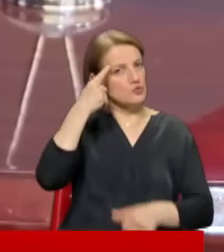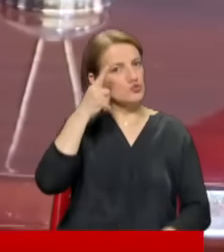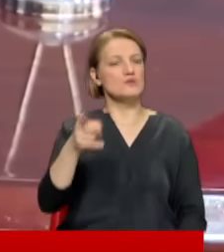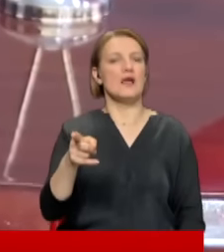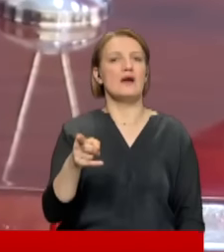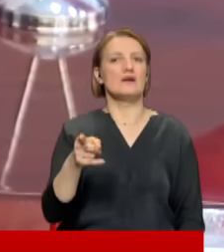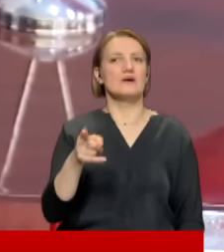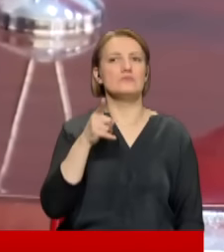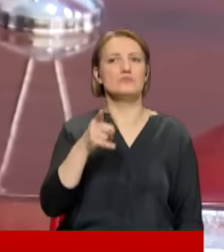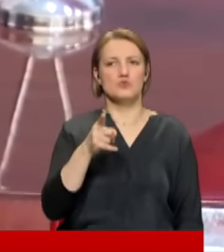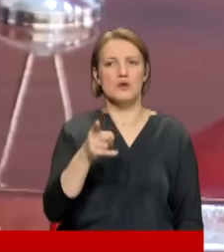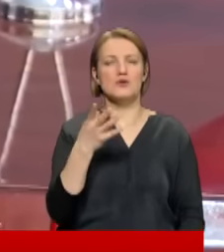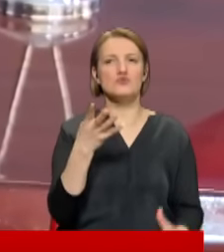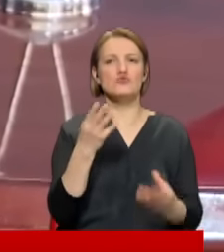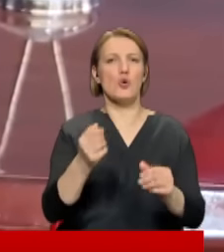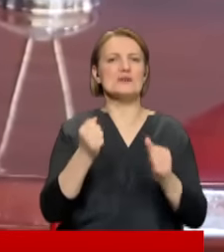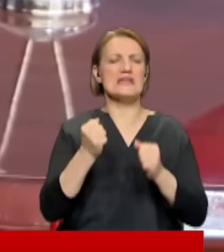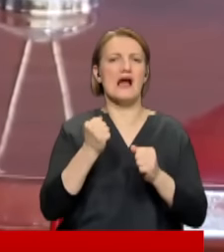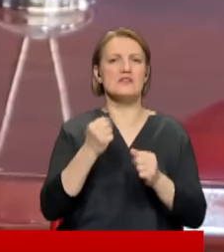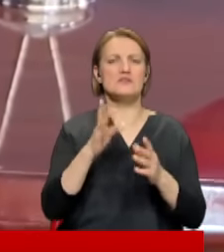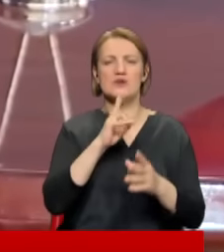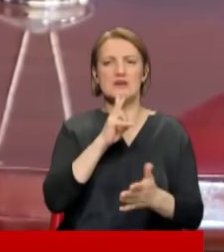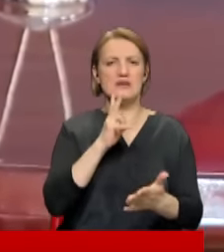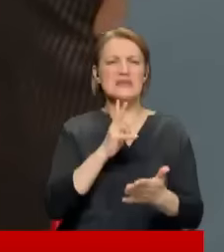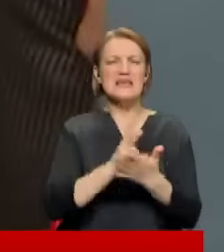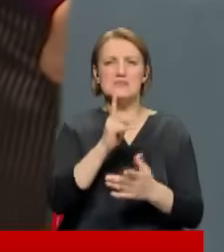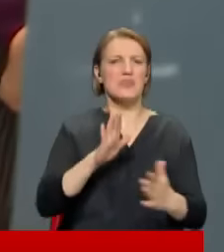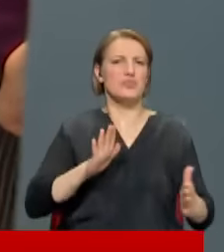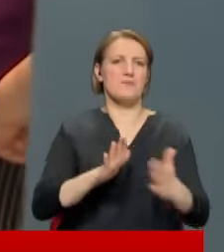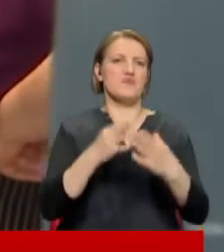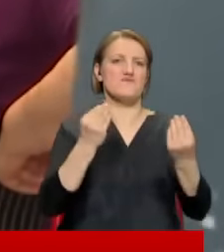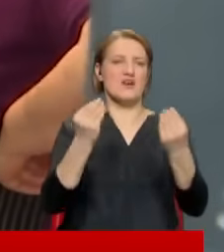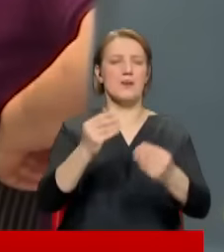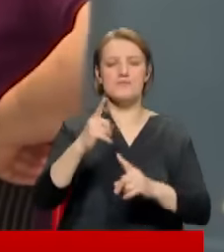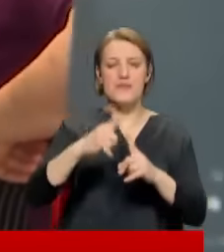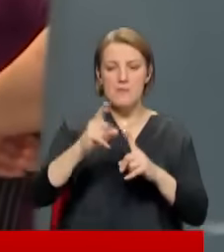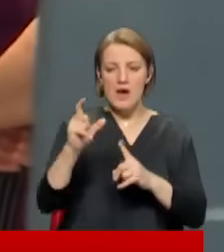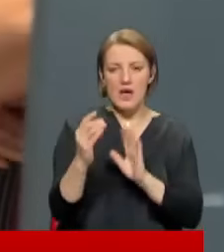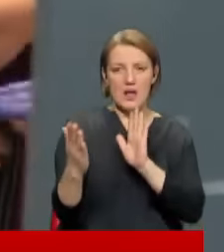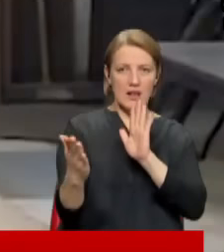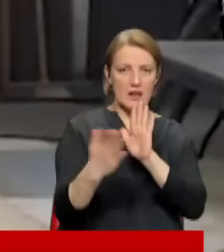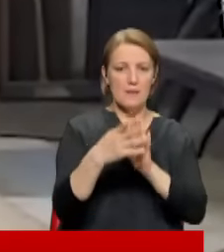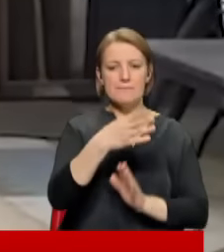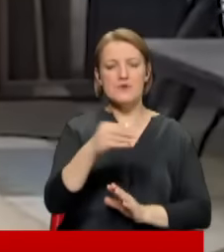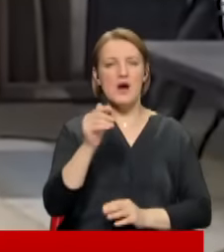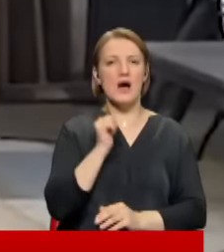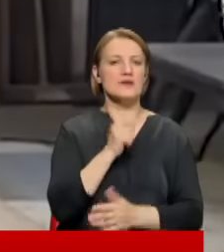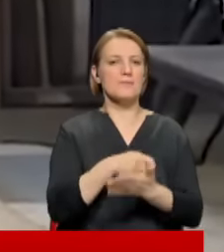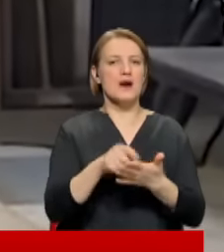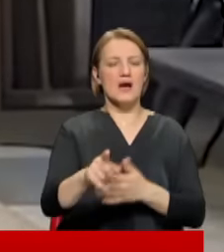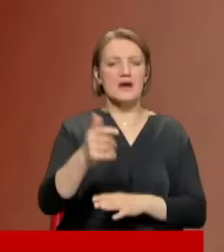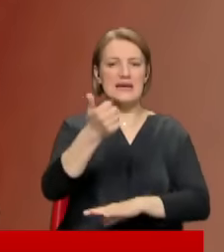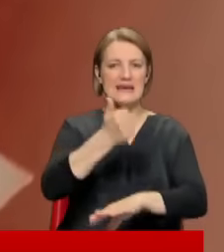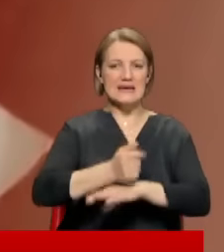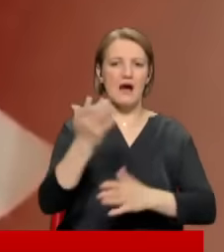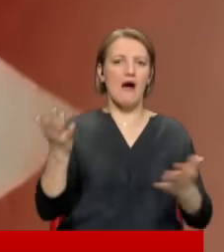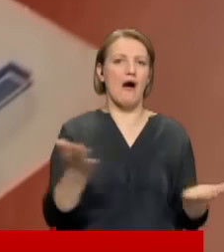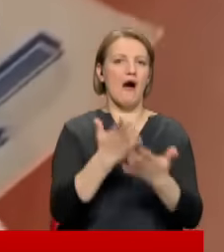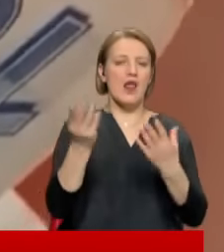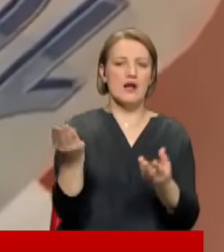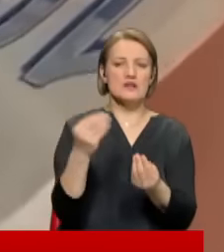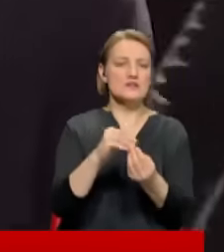düşünsünler. Buna çok sert ve çok net bir tepki vereceğiz. Temmuz ayı yaklaşırken milyonlarca asgari ücretliye iktidardan hala